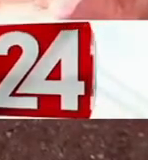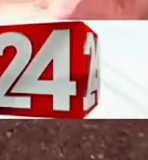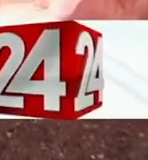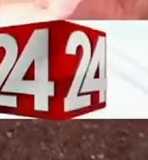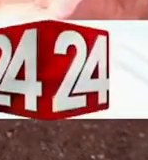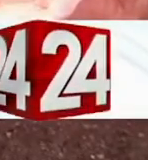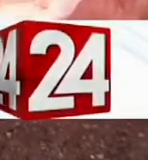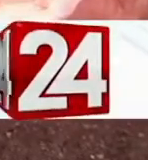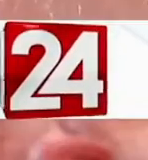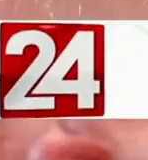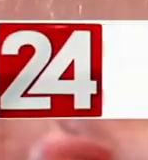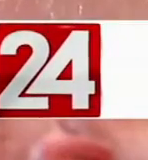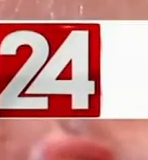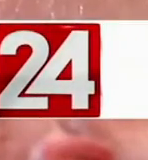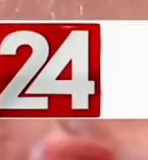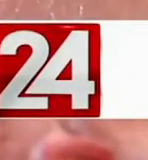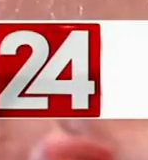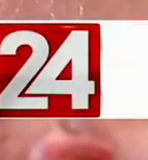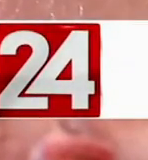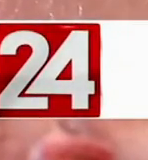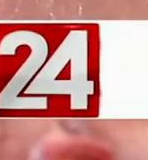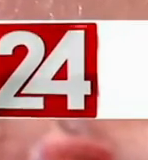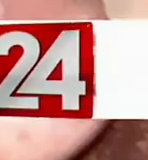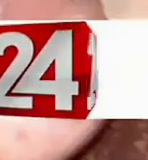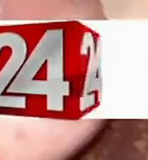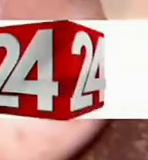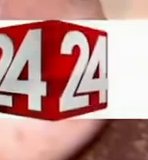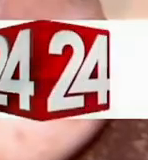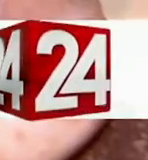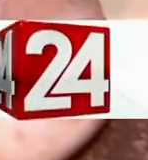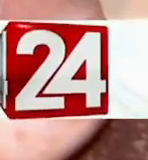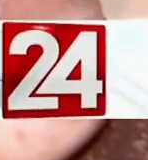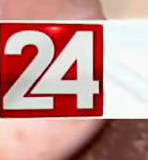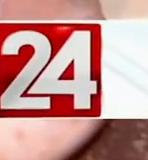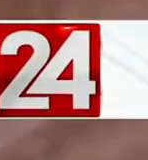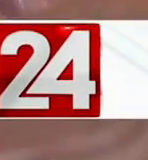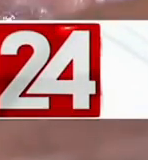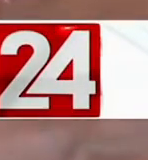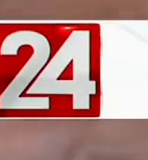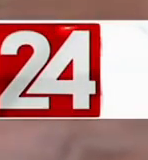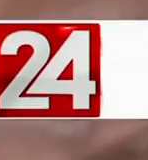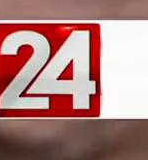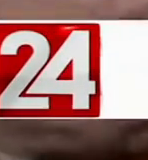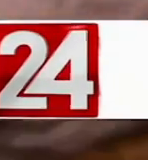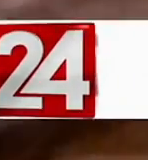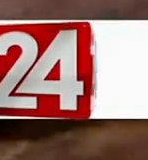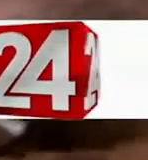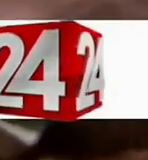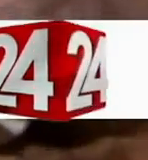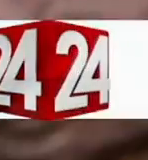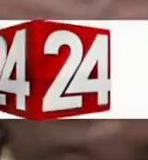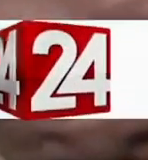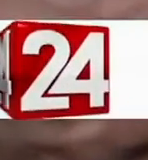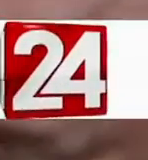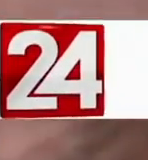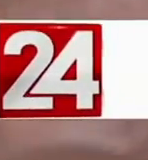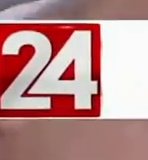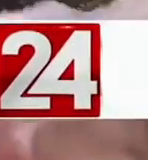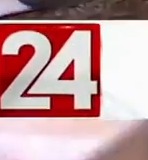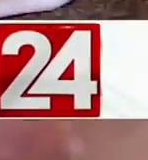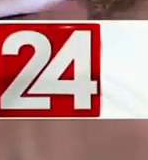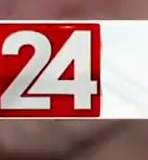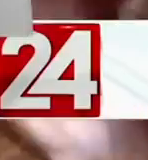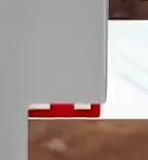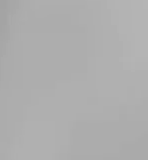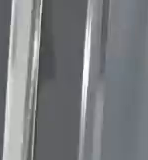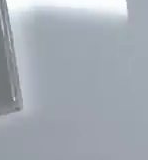Presyo ng liyempo sa ilang palengke, mahigit 400 piso na kada kilo. Bakit kaya?